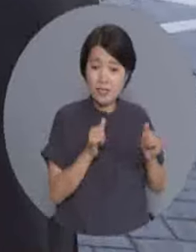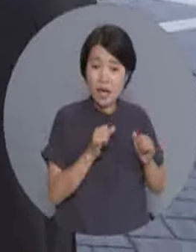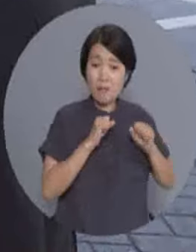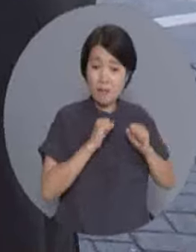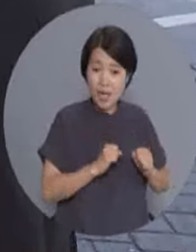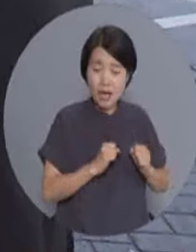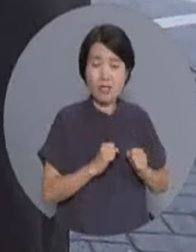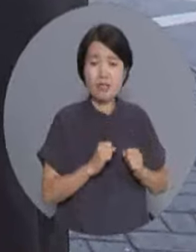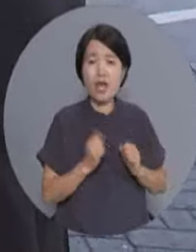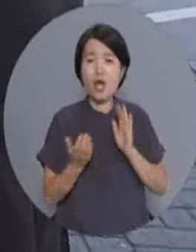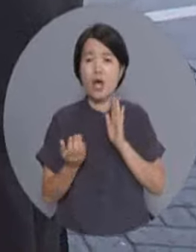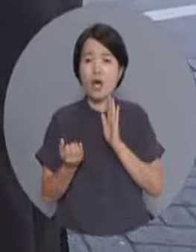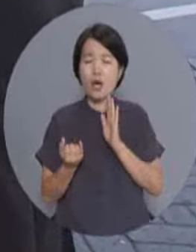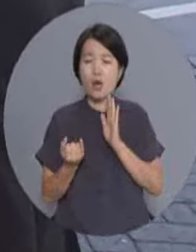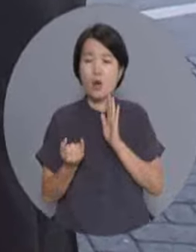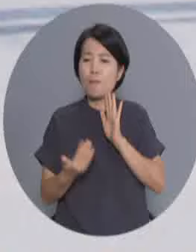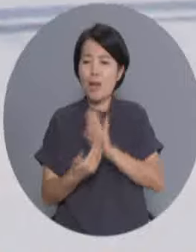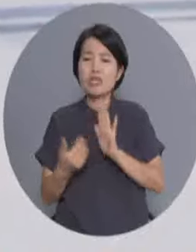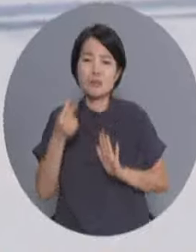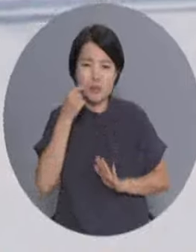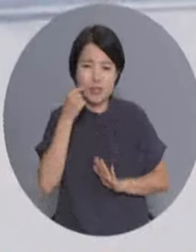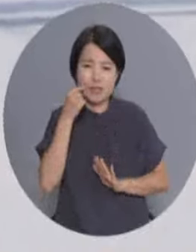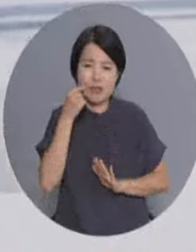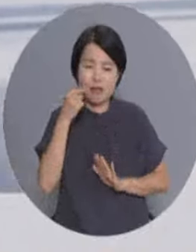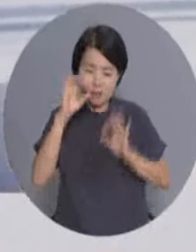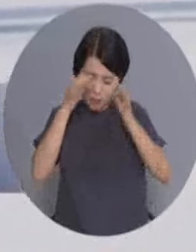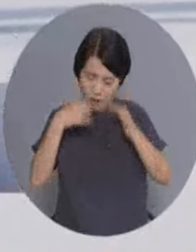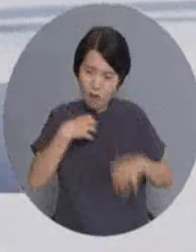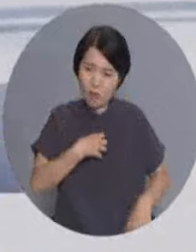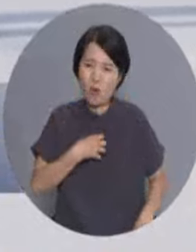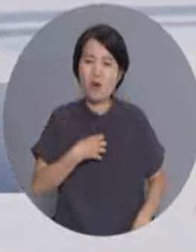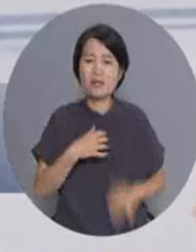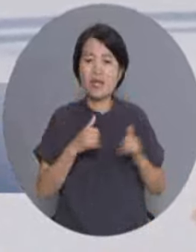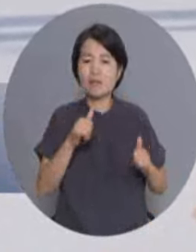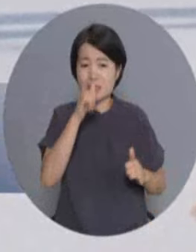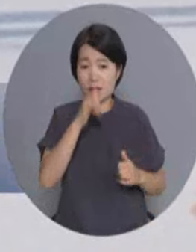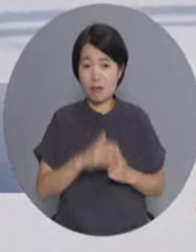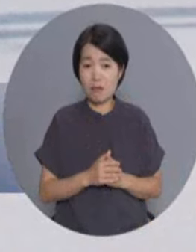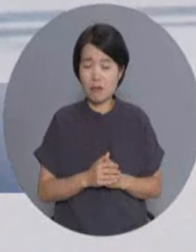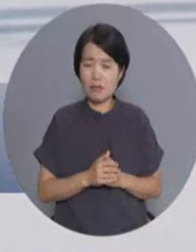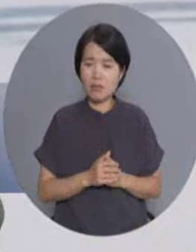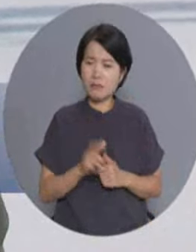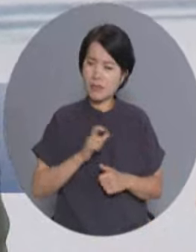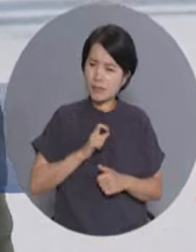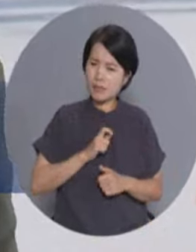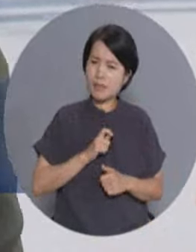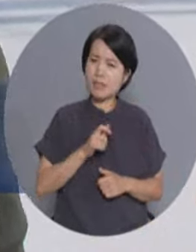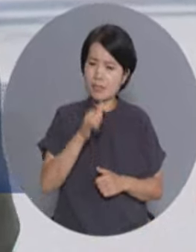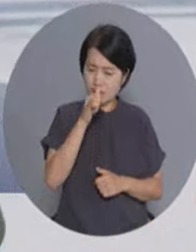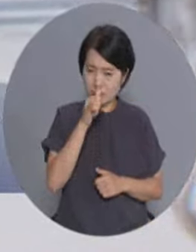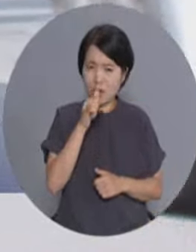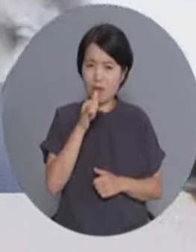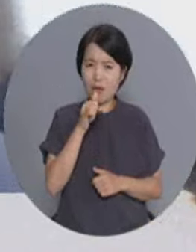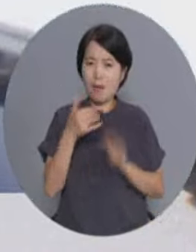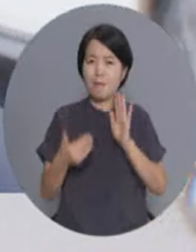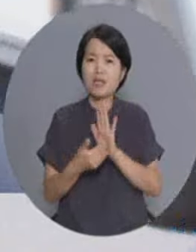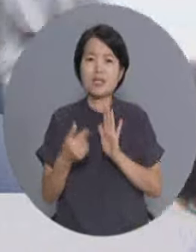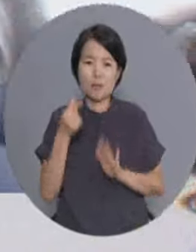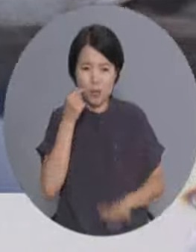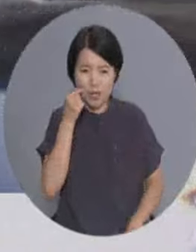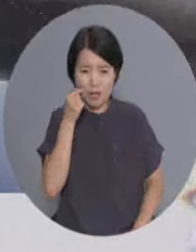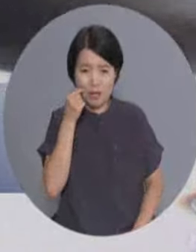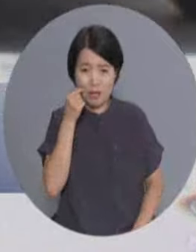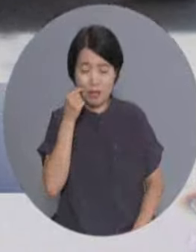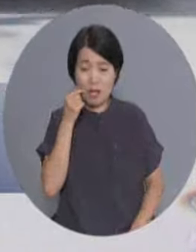못했다며 자책하는 시민도 있습니다. 만약에 조금이라도 벌어진 그런 게 있었으면 어떻게 도와주지 못했다는 게 그런 게